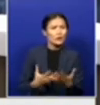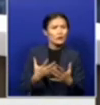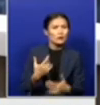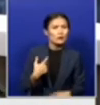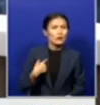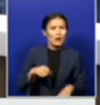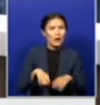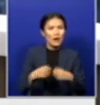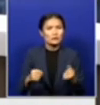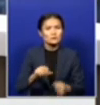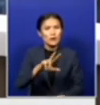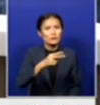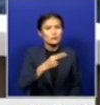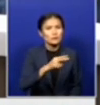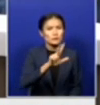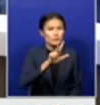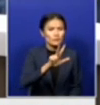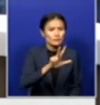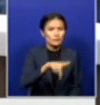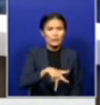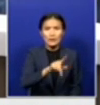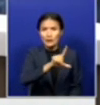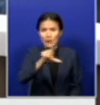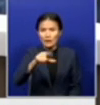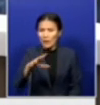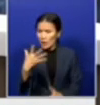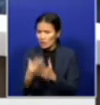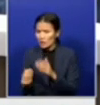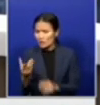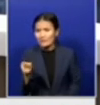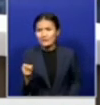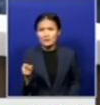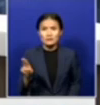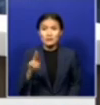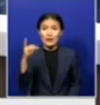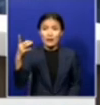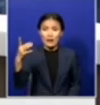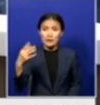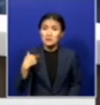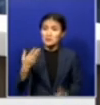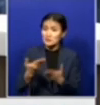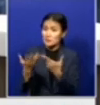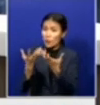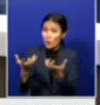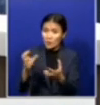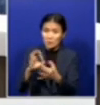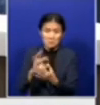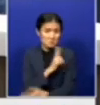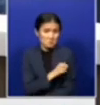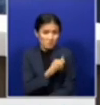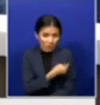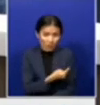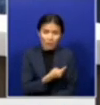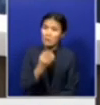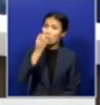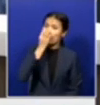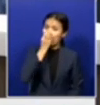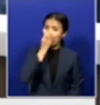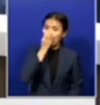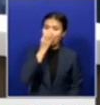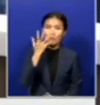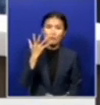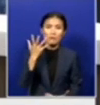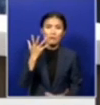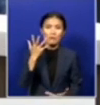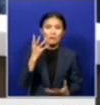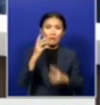อนท่านคงจะเอาไปใช้เยียวยาในเรื่องอุปกรณ์ทางการแพทย์นะซึ่งขณะนี้ก็มี